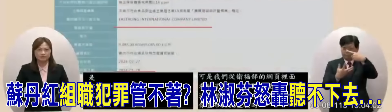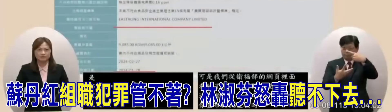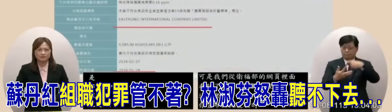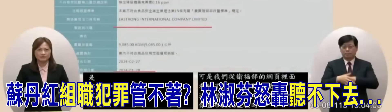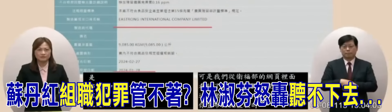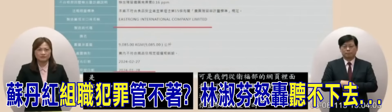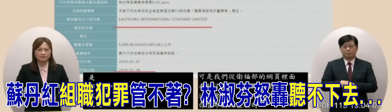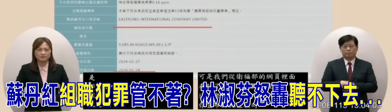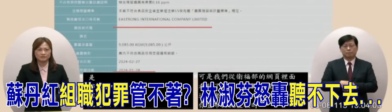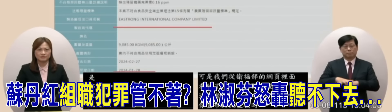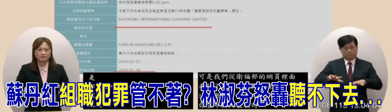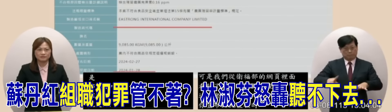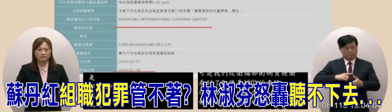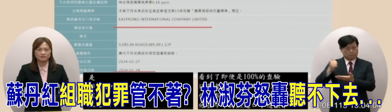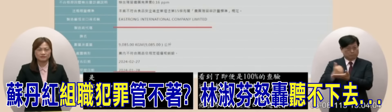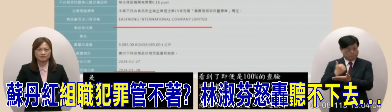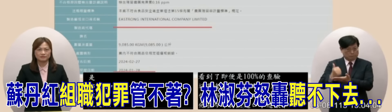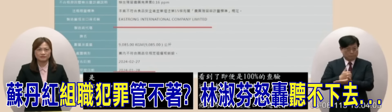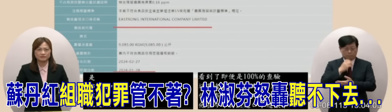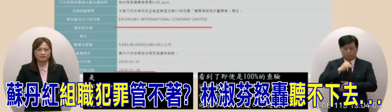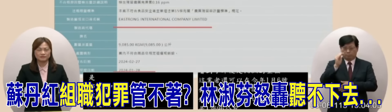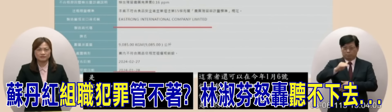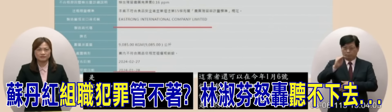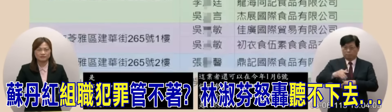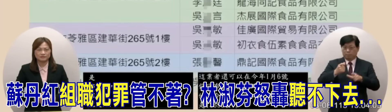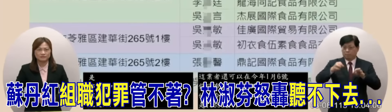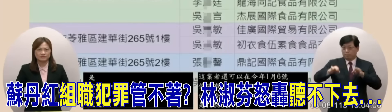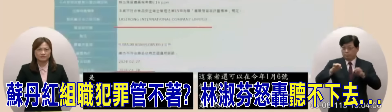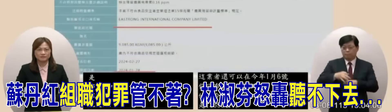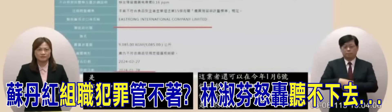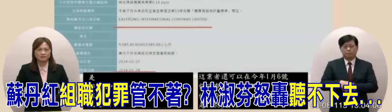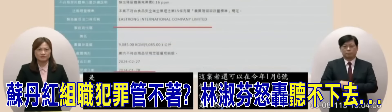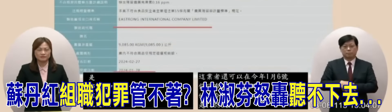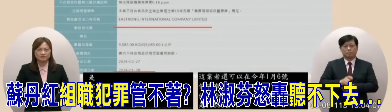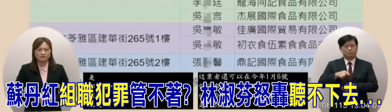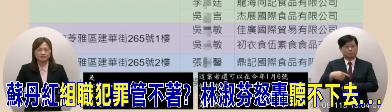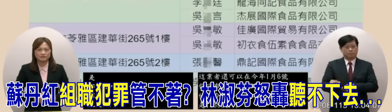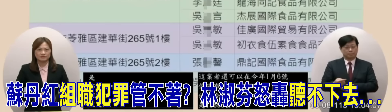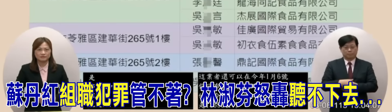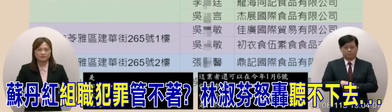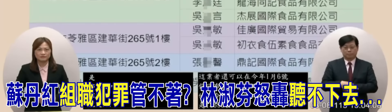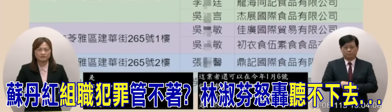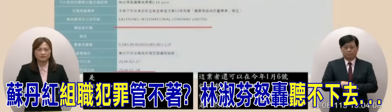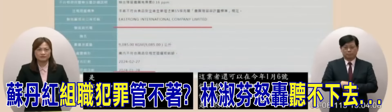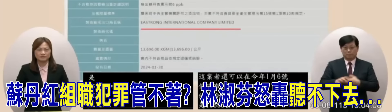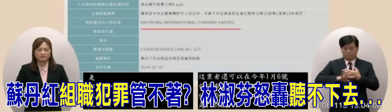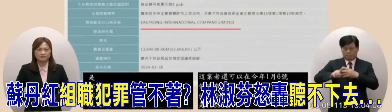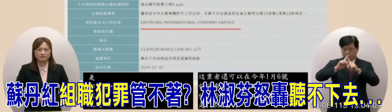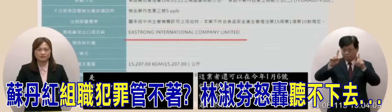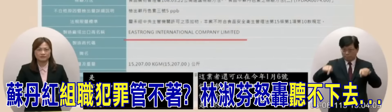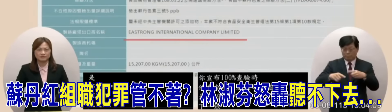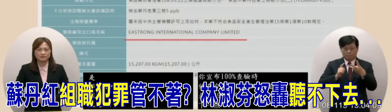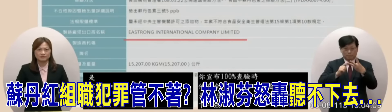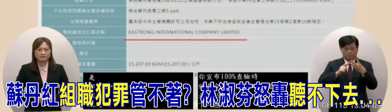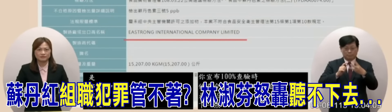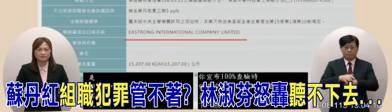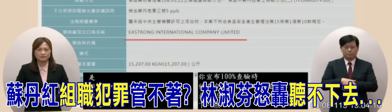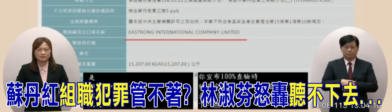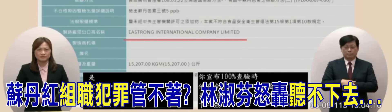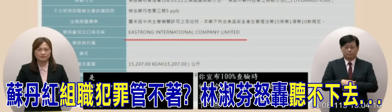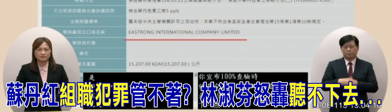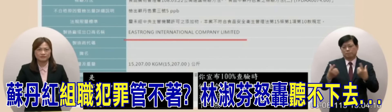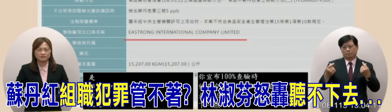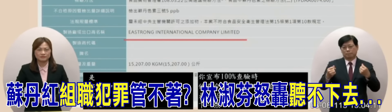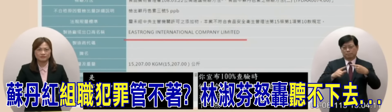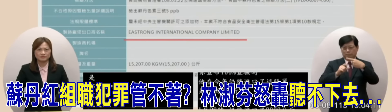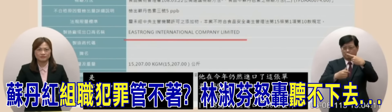1月28日仍然进口了9000公斤，再下一张，再另外一张第三张是